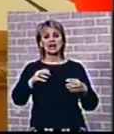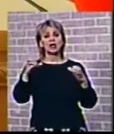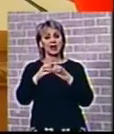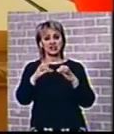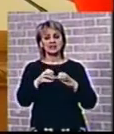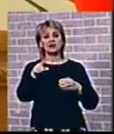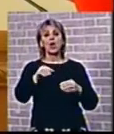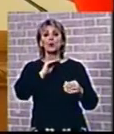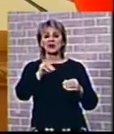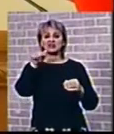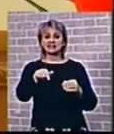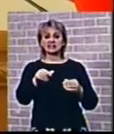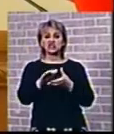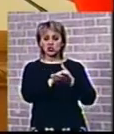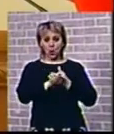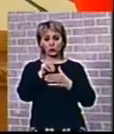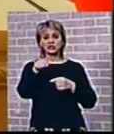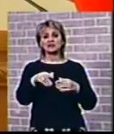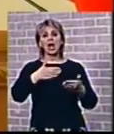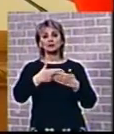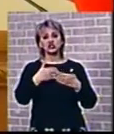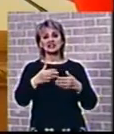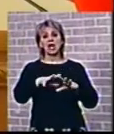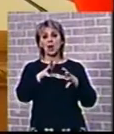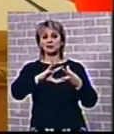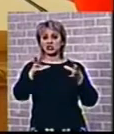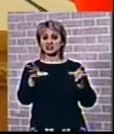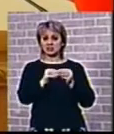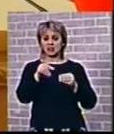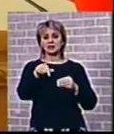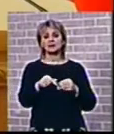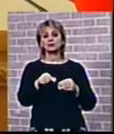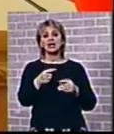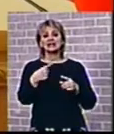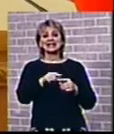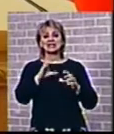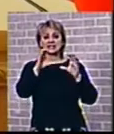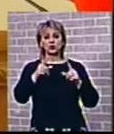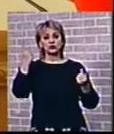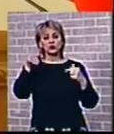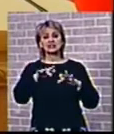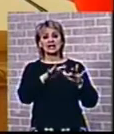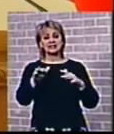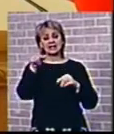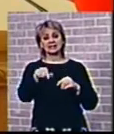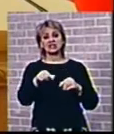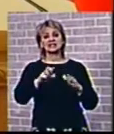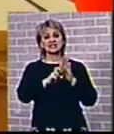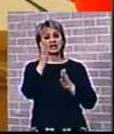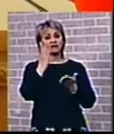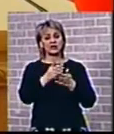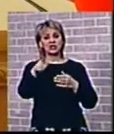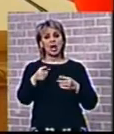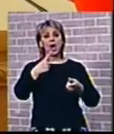коллективов, профессиональных сообществ и общественных объединений. Для законотворческой деятельности церковь